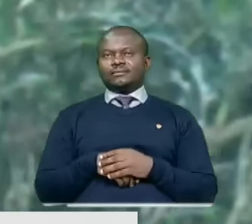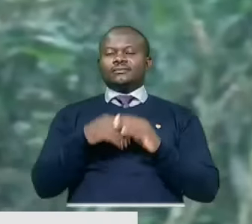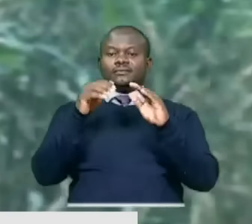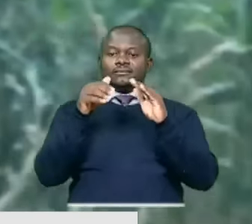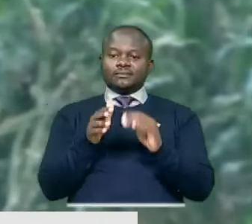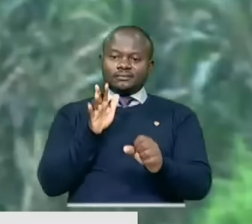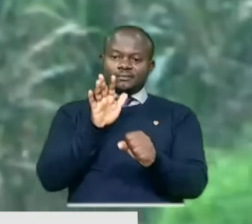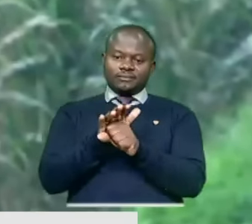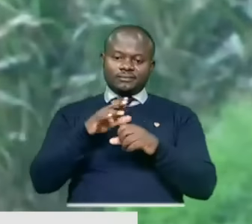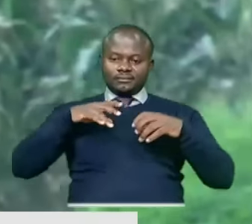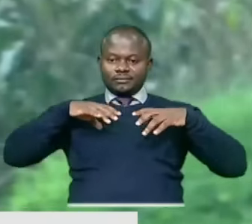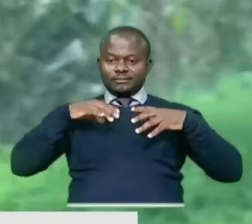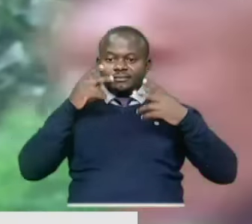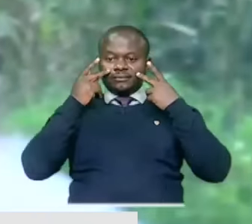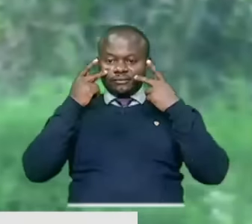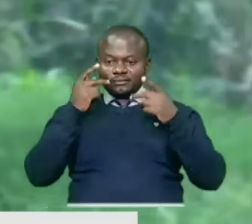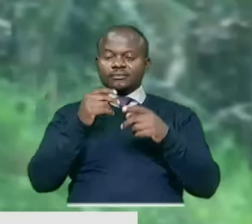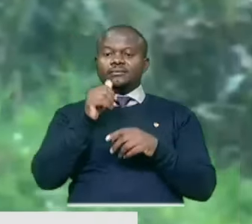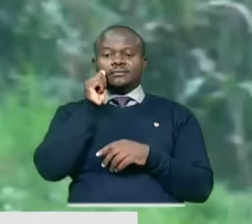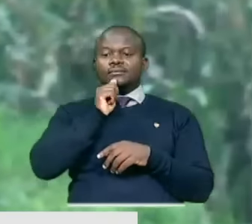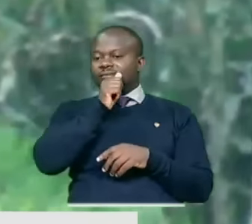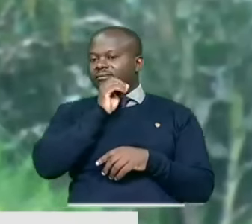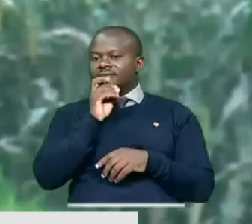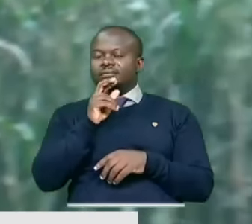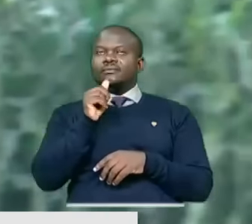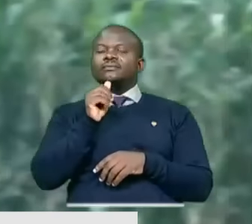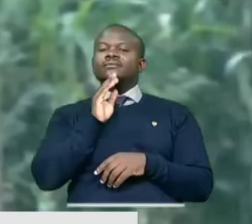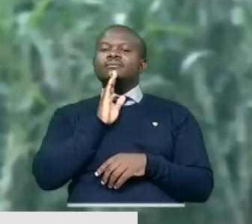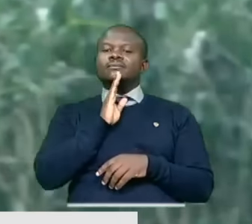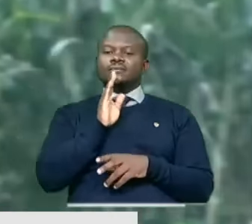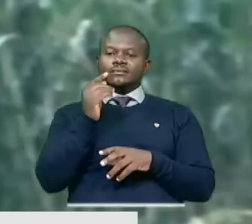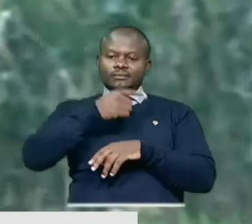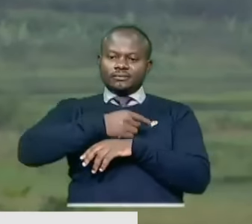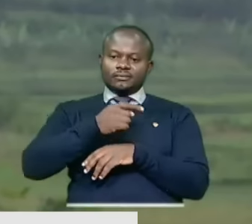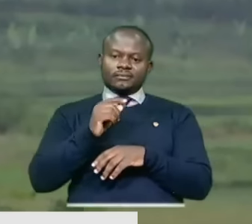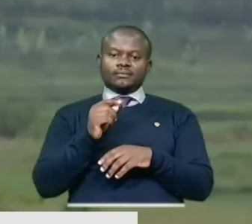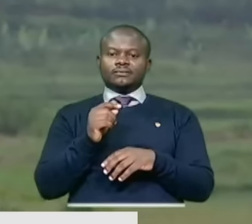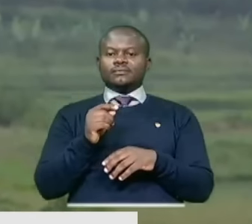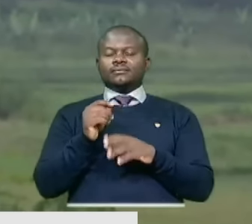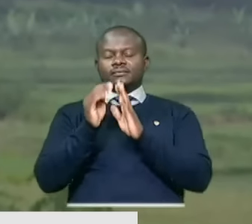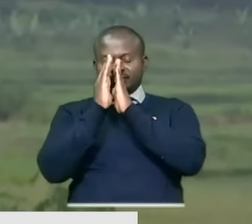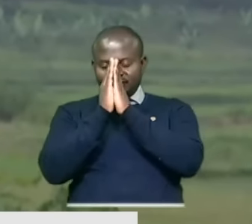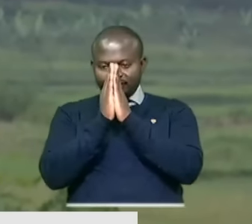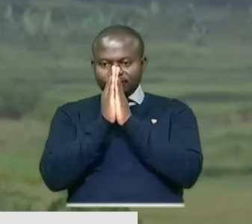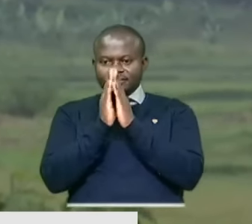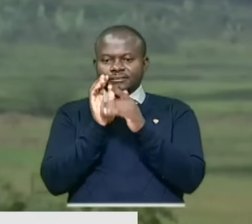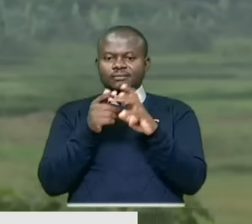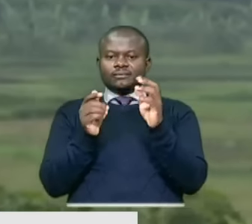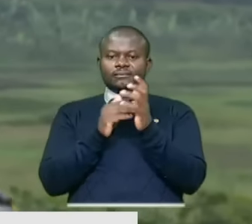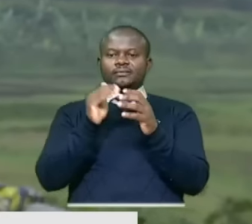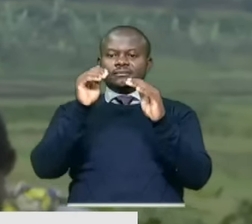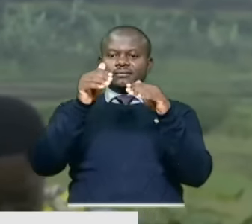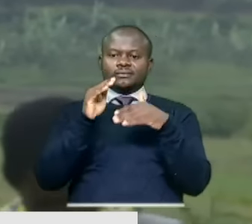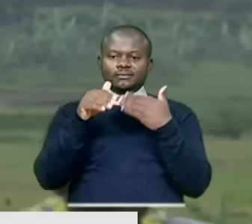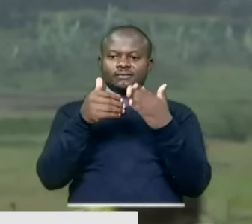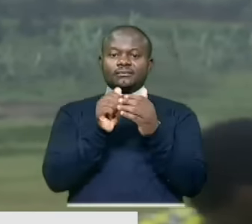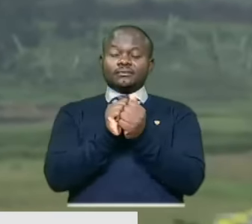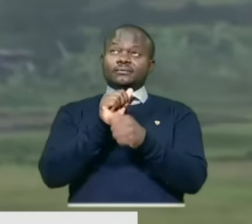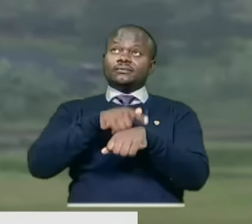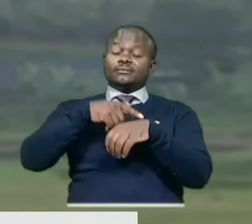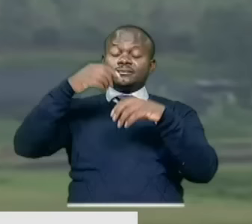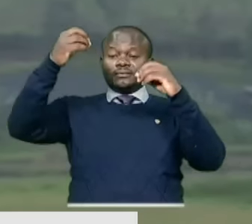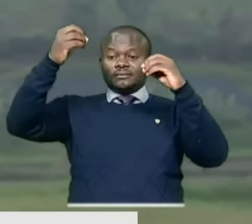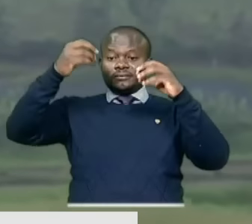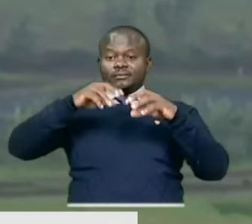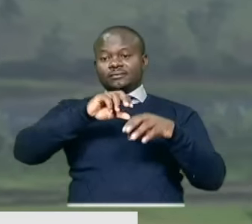benshi ikiruhuko bagifata ku wa gatandatu cyangwa ku cyumweru umunsi baba bageneye gusenga Imana kandi ibihingwa byo mu mpeshyi n'ikindi